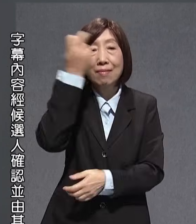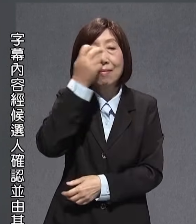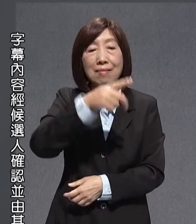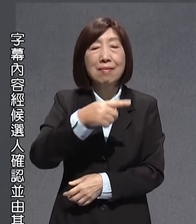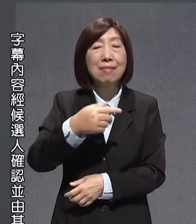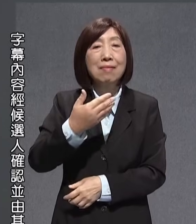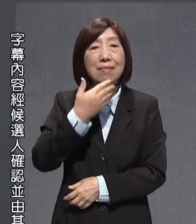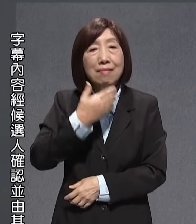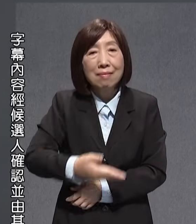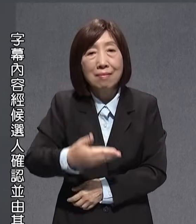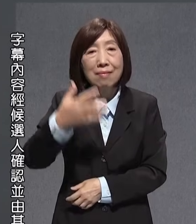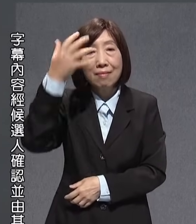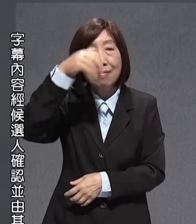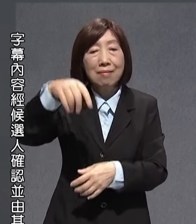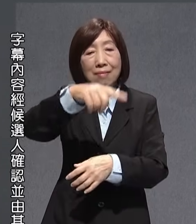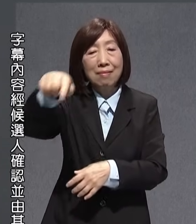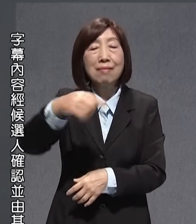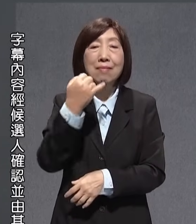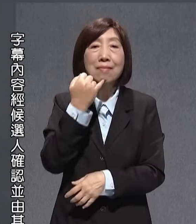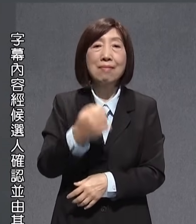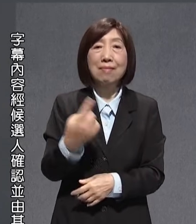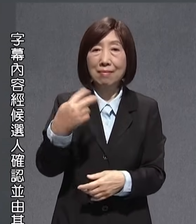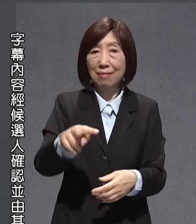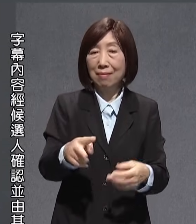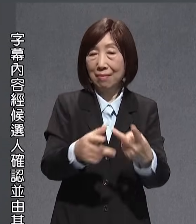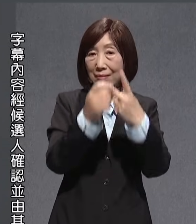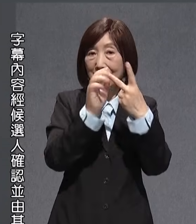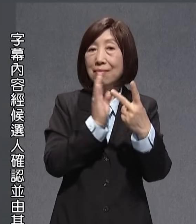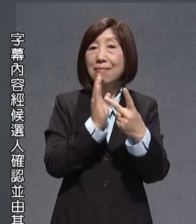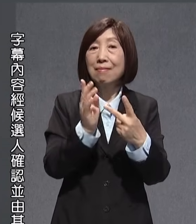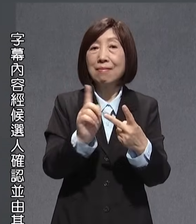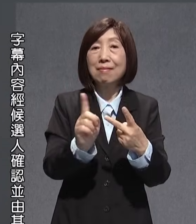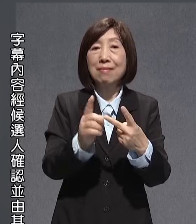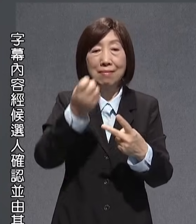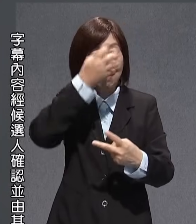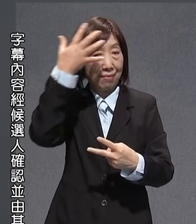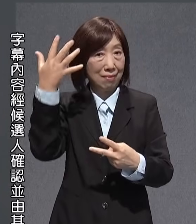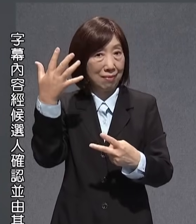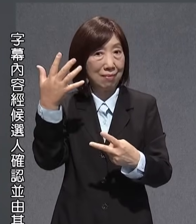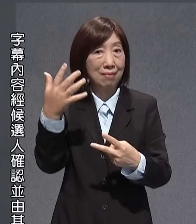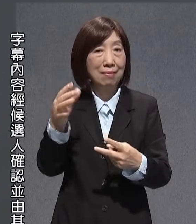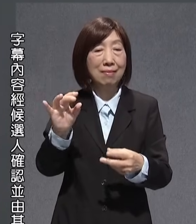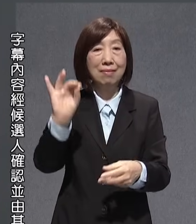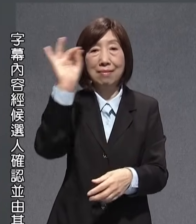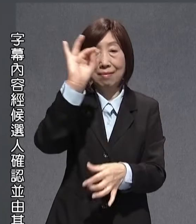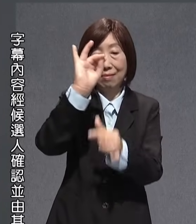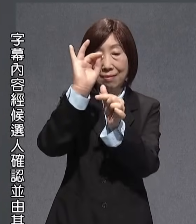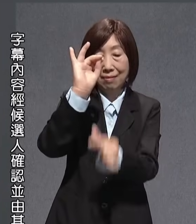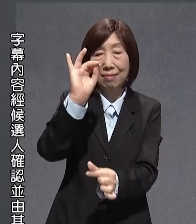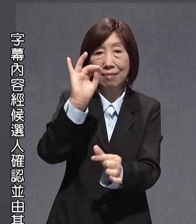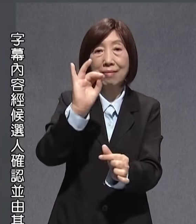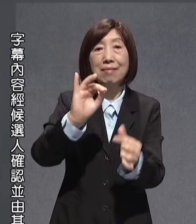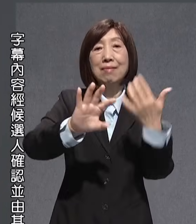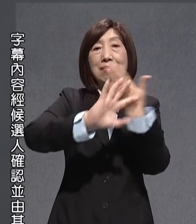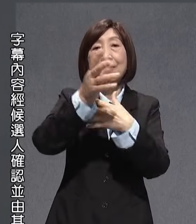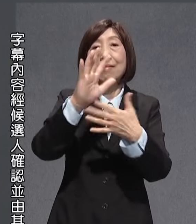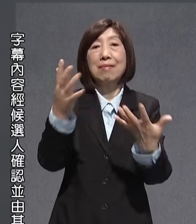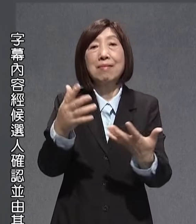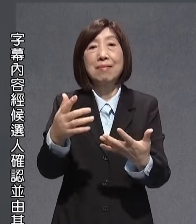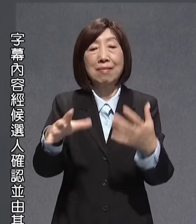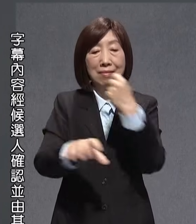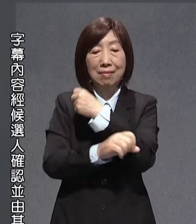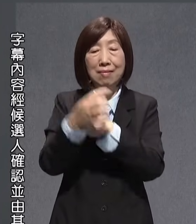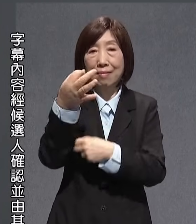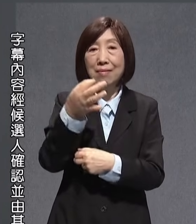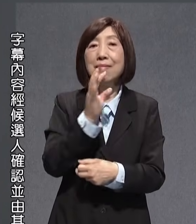问题。第二个，我也会来推动青年百亿海外圆梦基金，我希望年